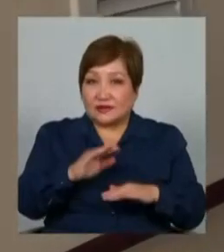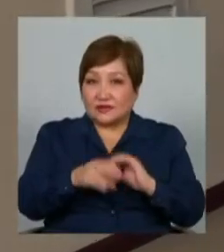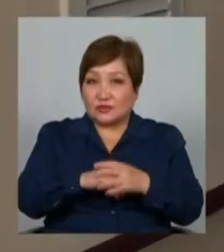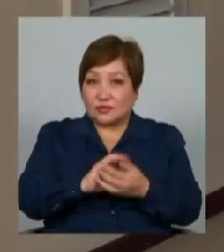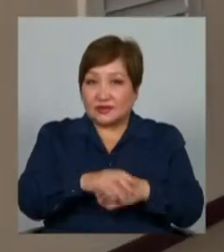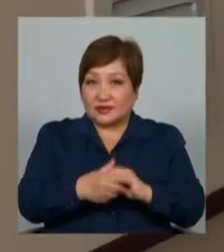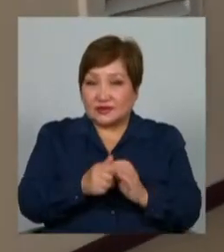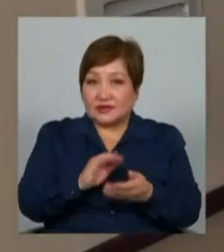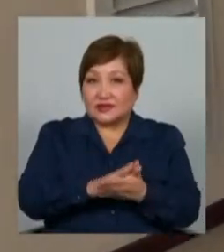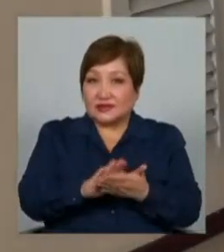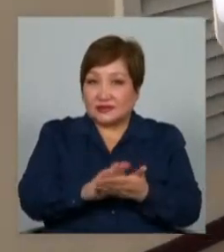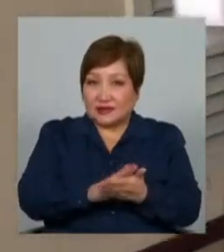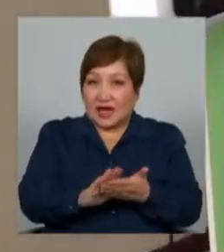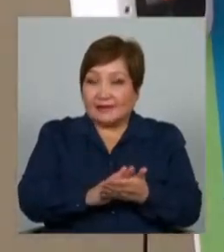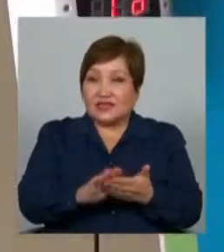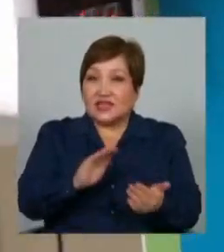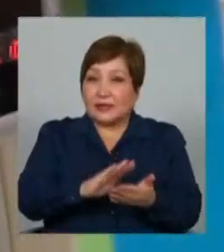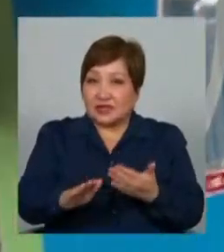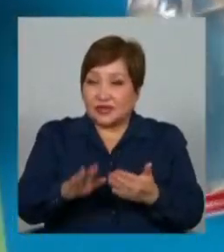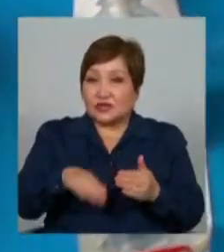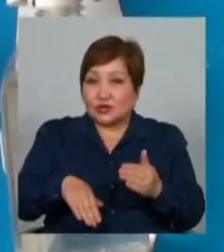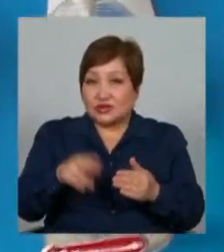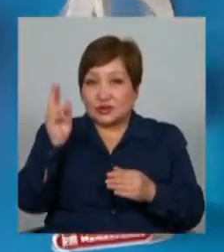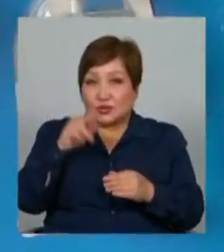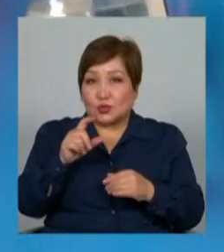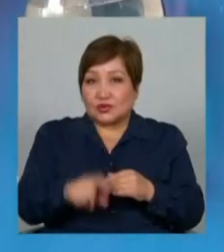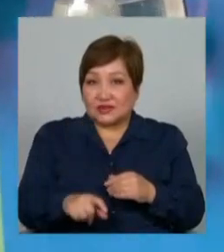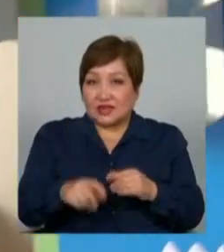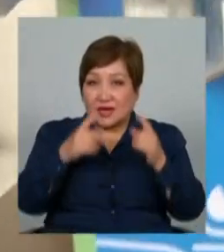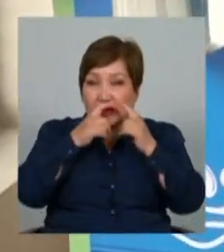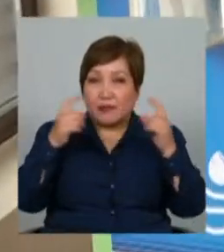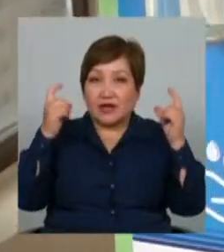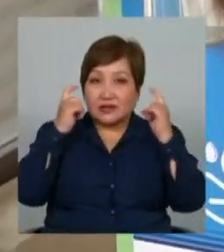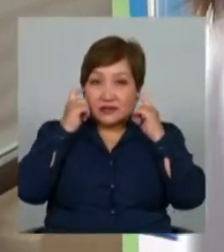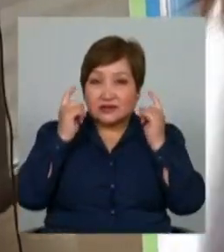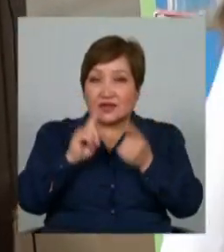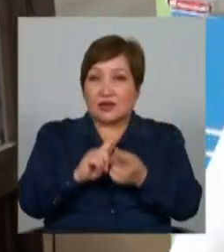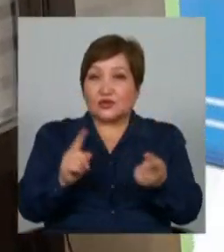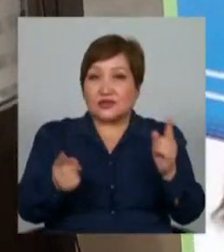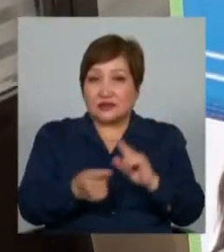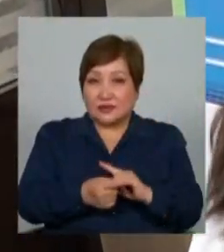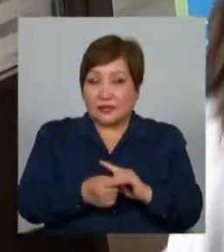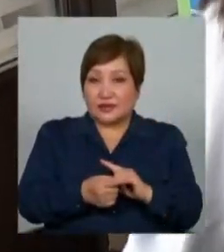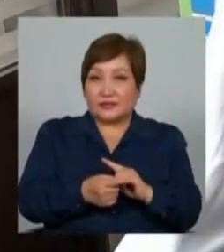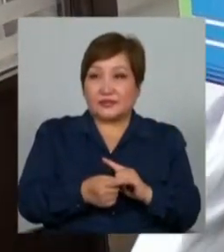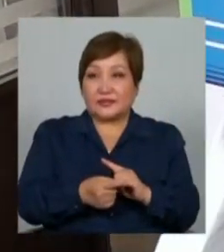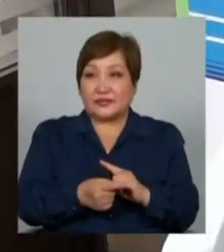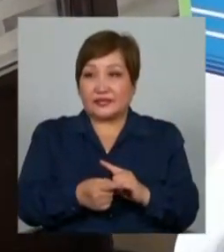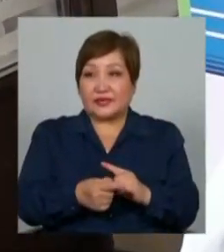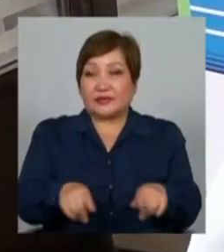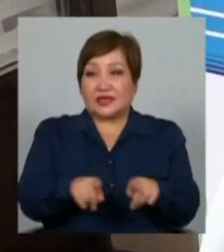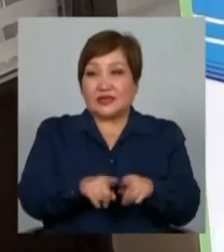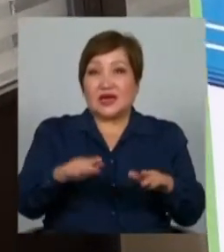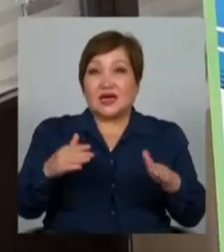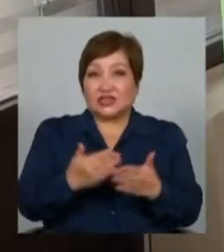сүртілет. Одан кейін оқушының маскасы ауыстырылып, мынадай